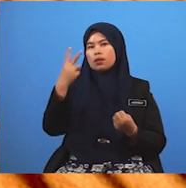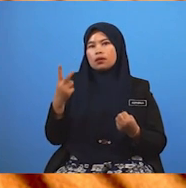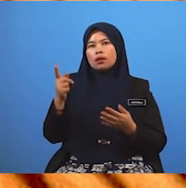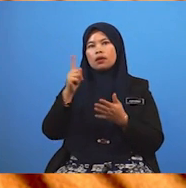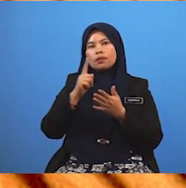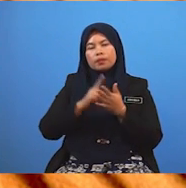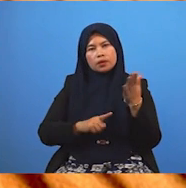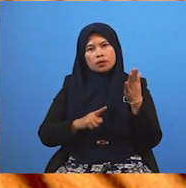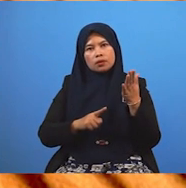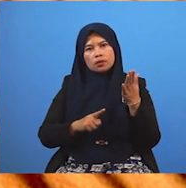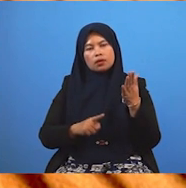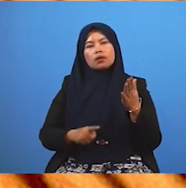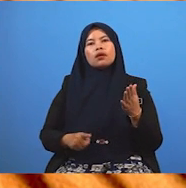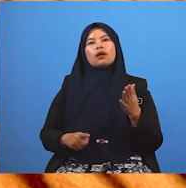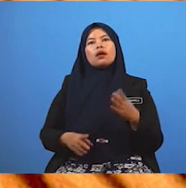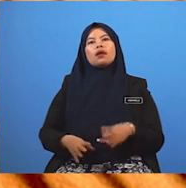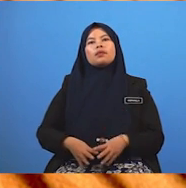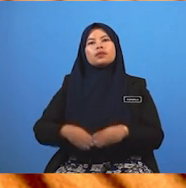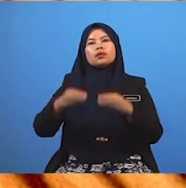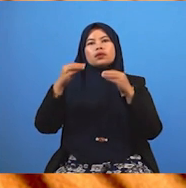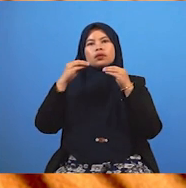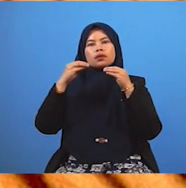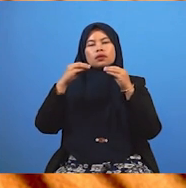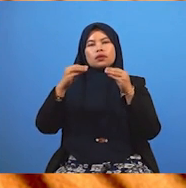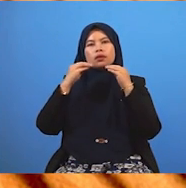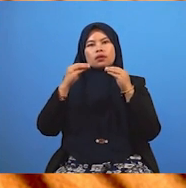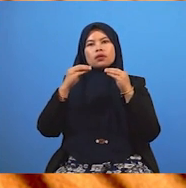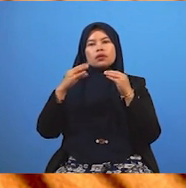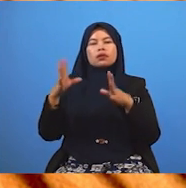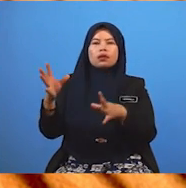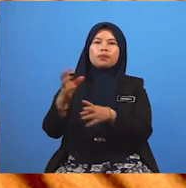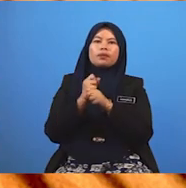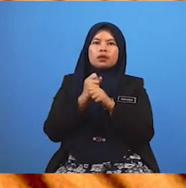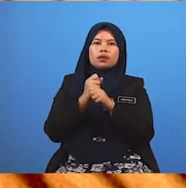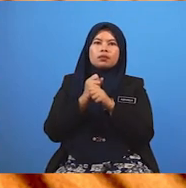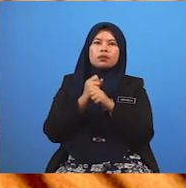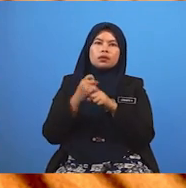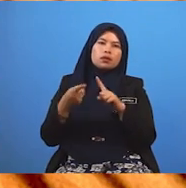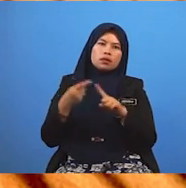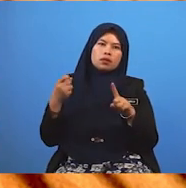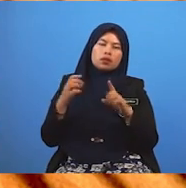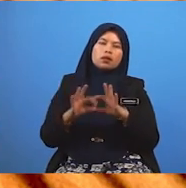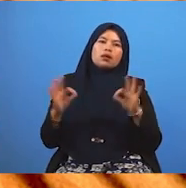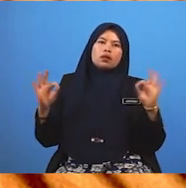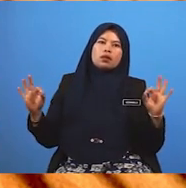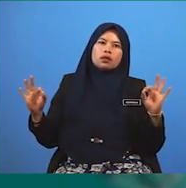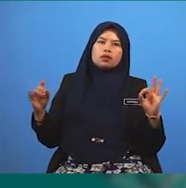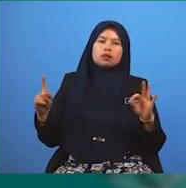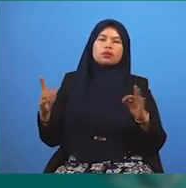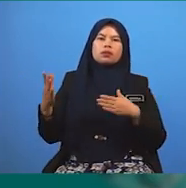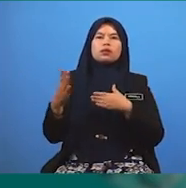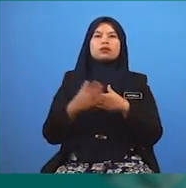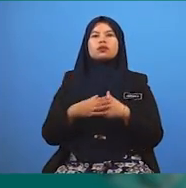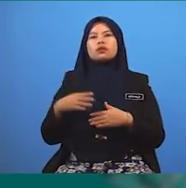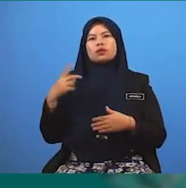pengajaran yang dapat kita ambil daripada ayat 1 hingga 11 surah Al-Waqi'ah di atas.